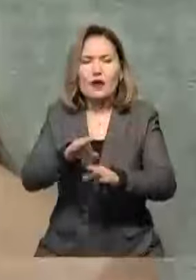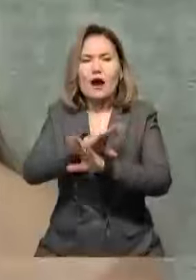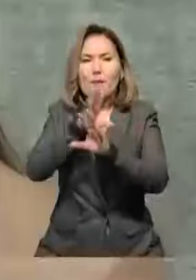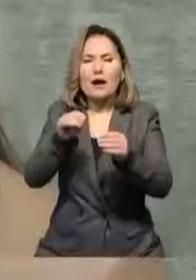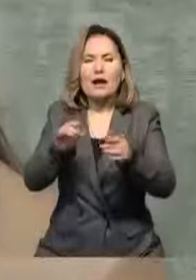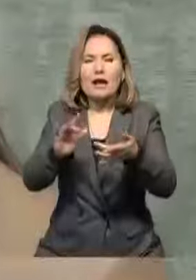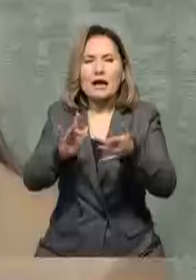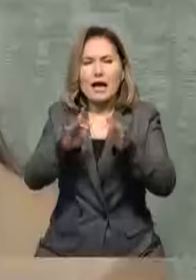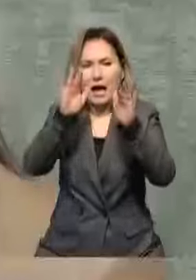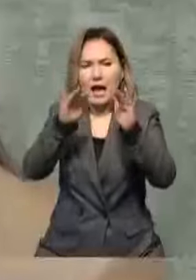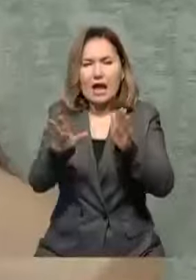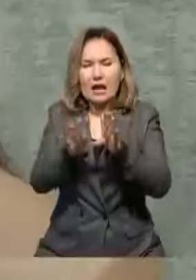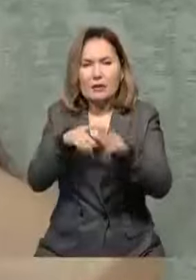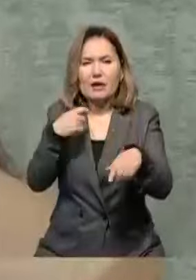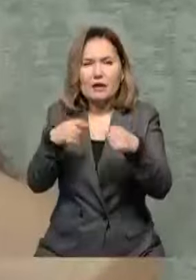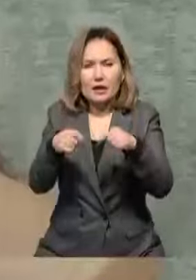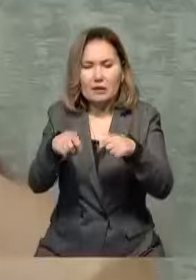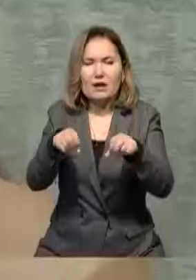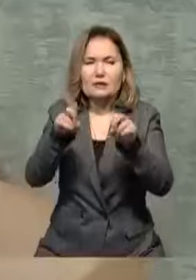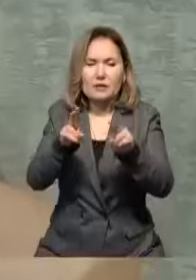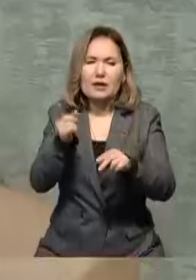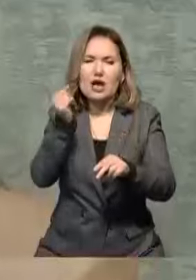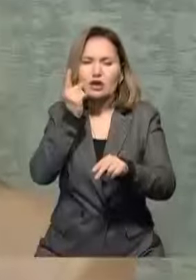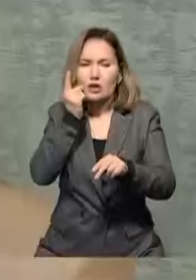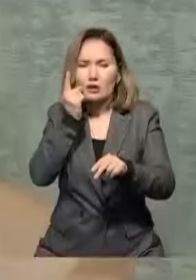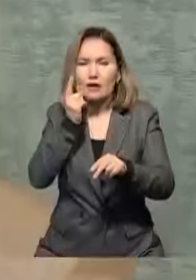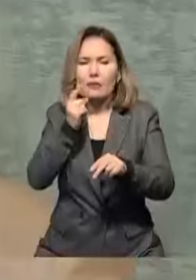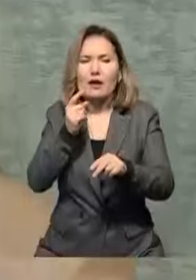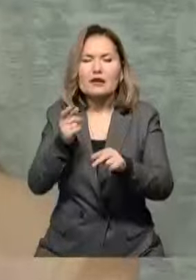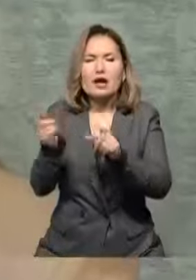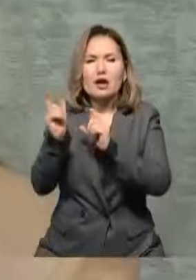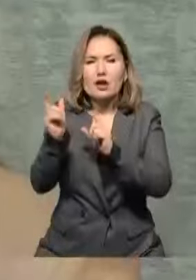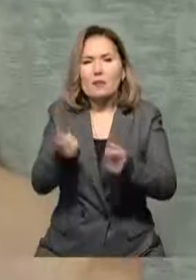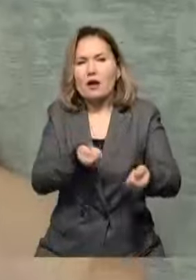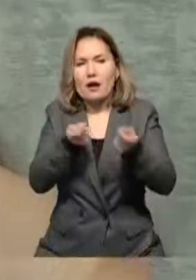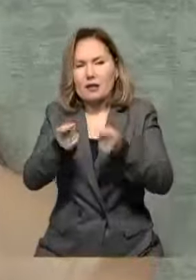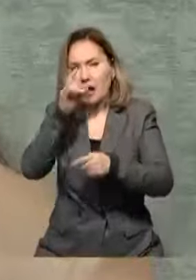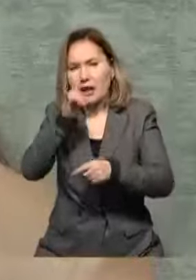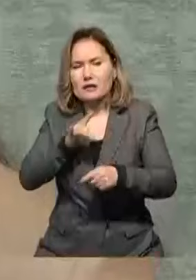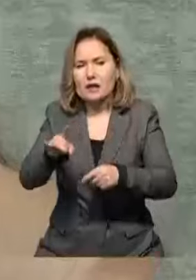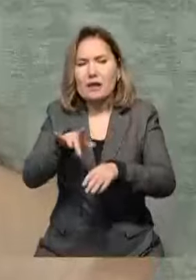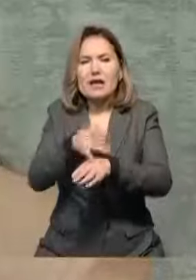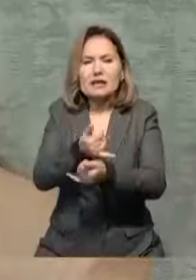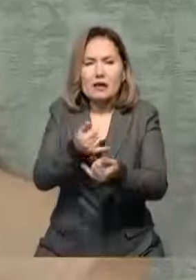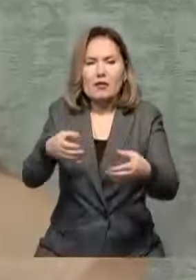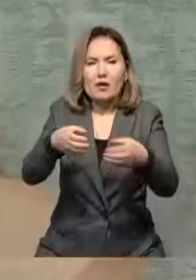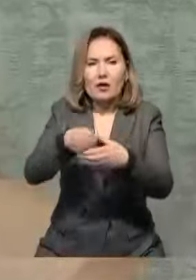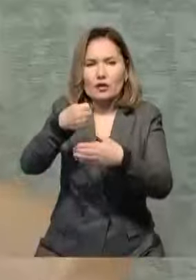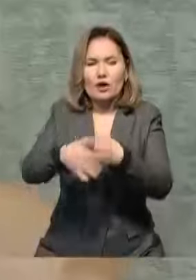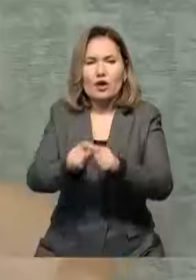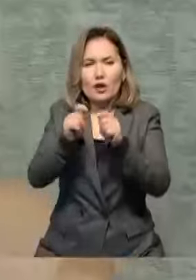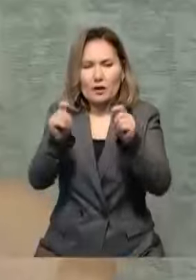электрондық сауданы сататын маркетплейстерден біздің қазақстандықтарға жеткізетін сервисті бүгіннен